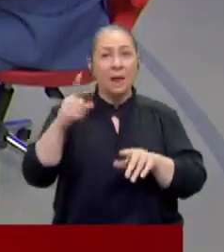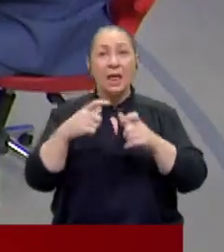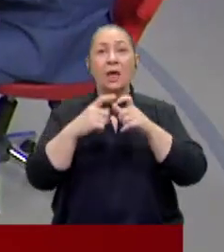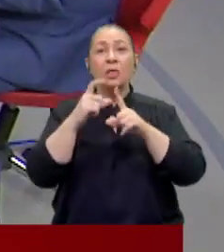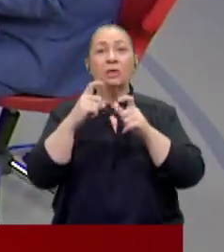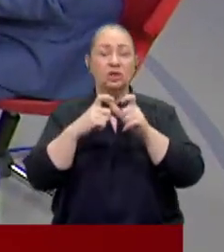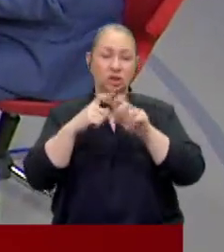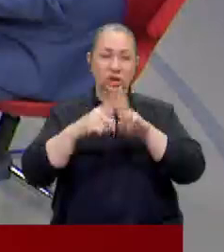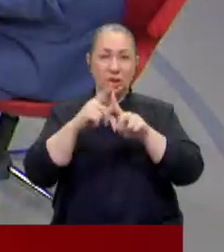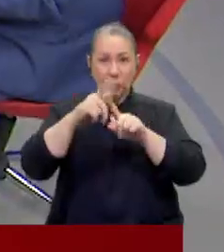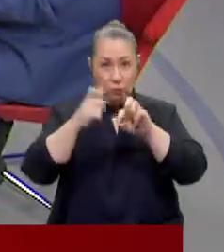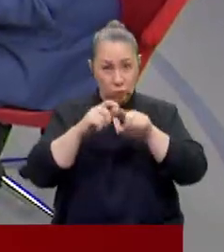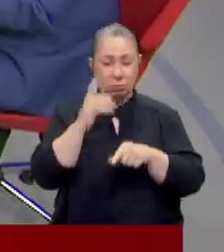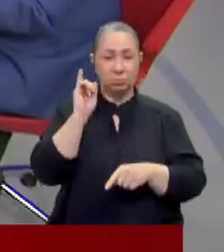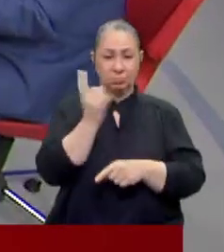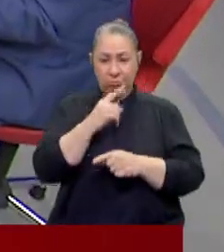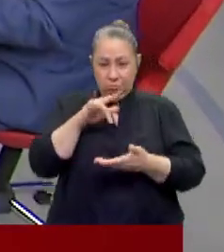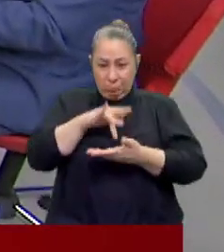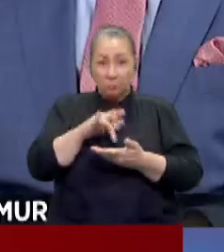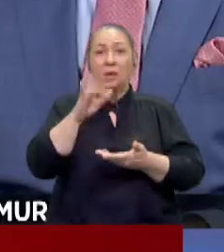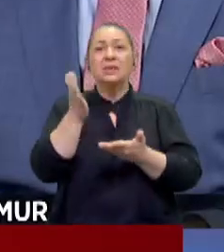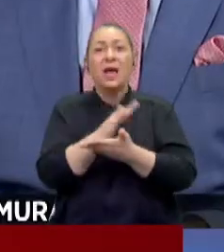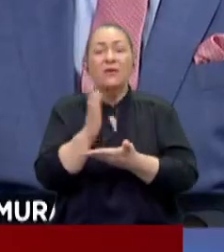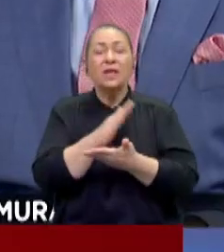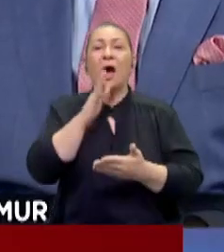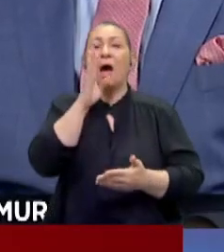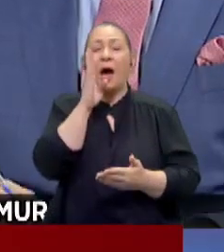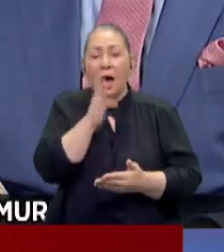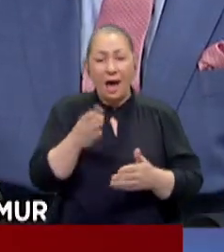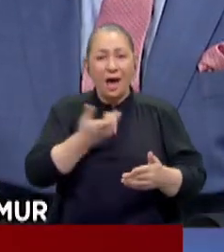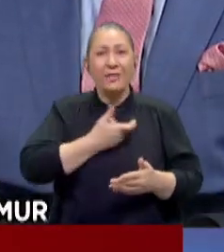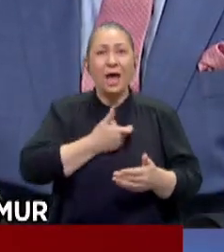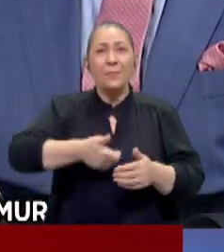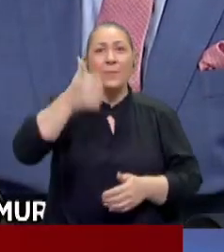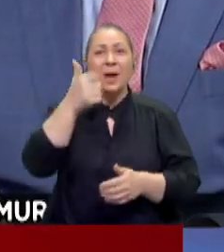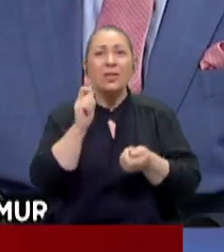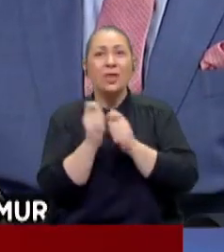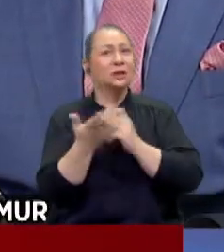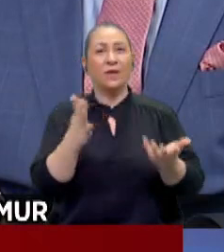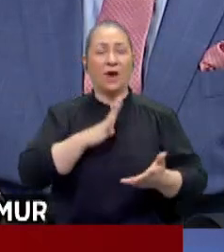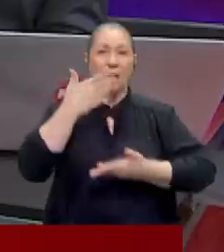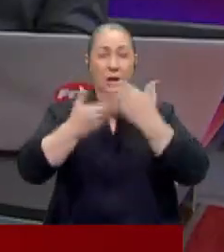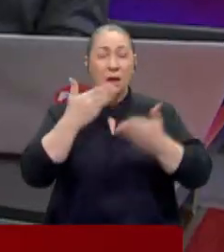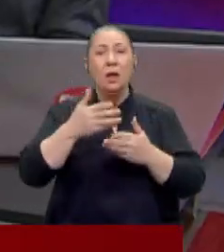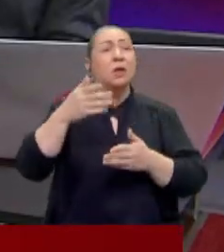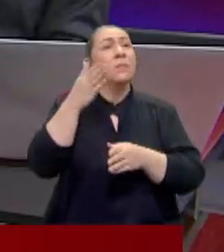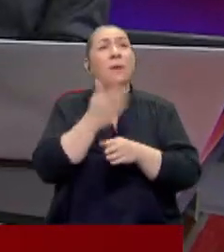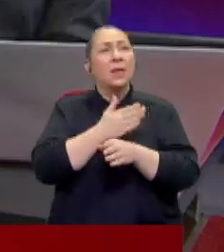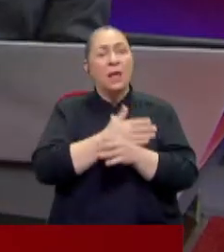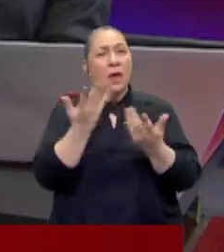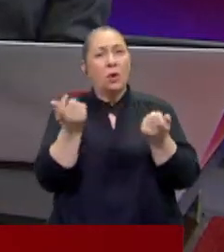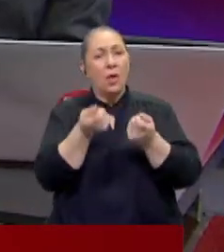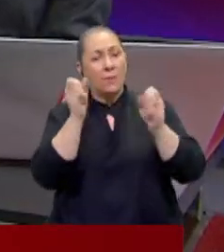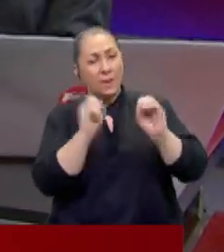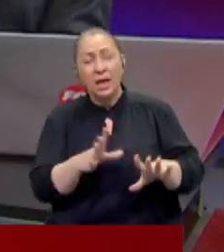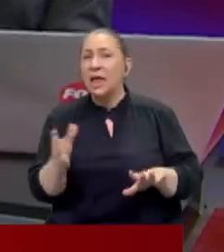moderatörlüğünde orta sayfada İlk kez Adalet Bakanlığı'ndaki değişiklik iddialarını dillendirdiler. Memleketleri üzerinden hangi bakanın görevi